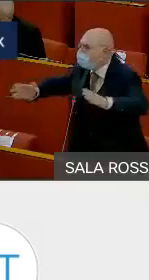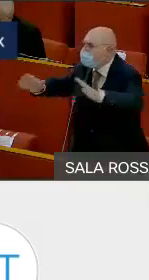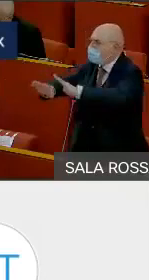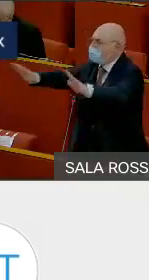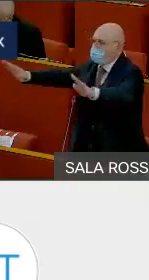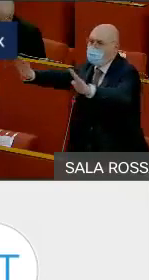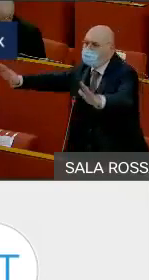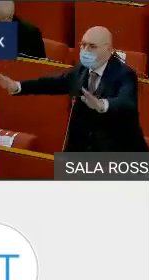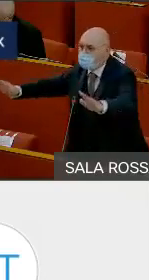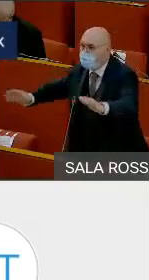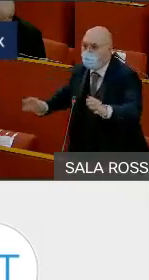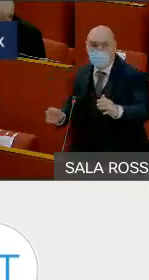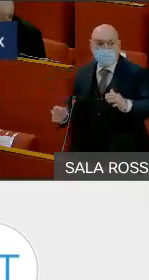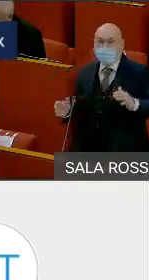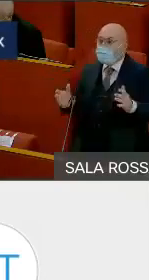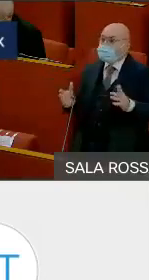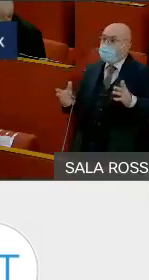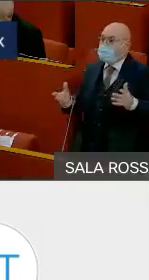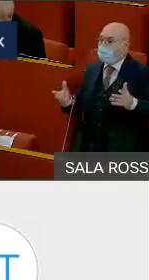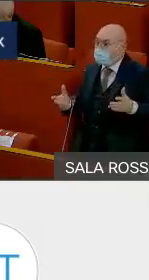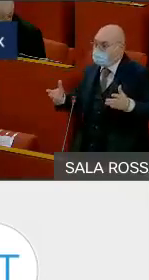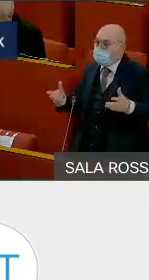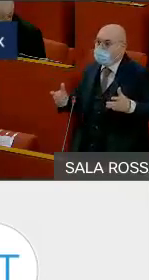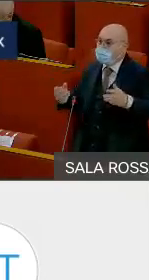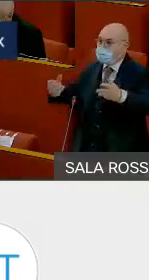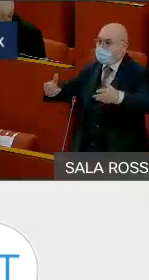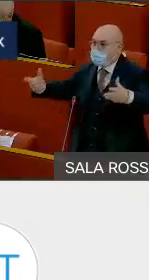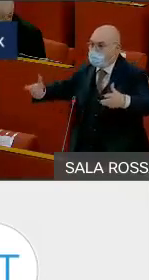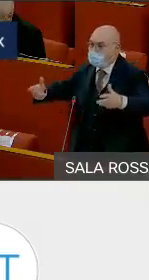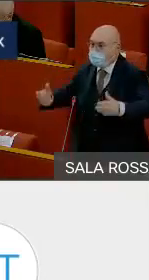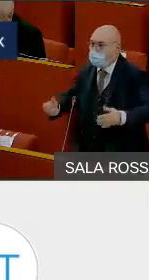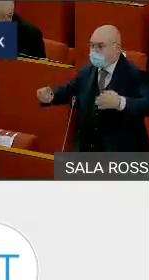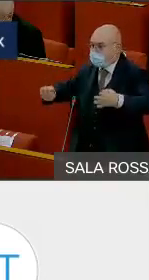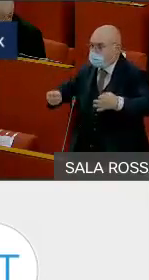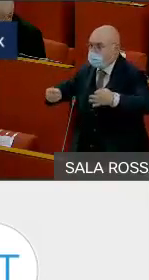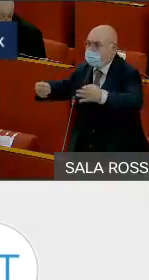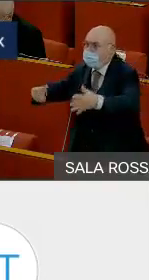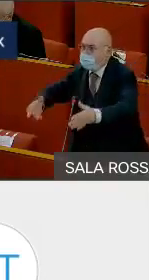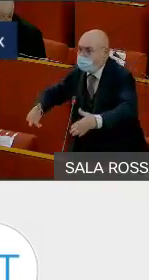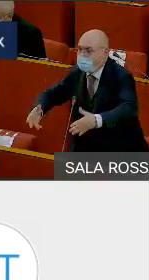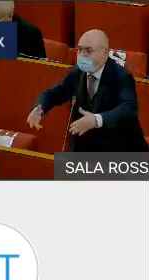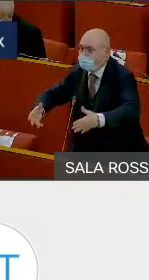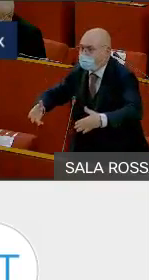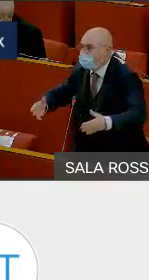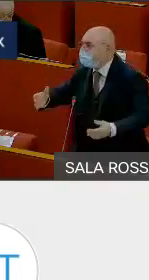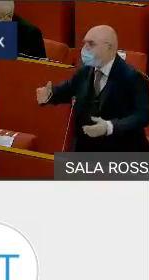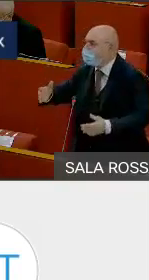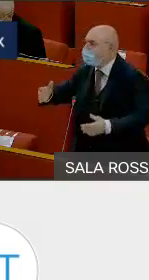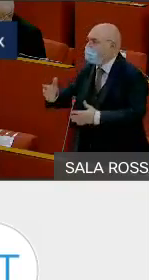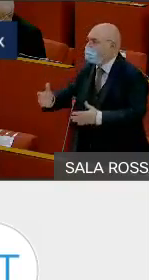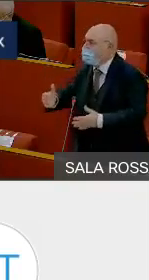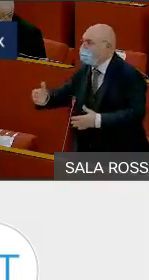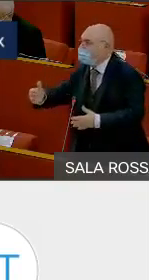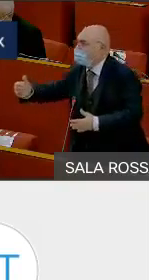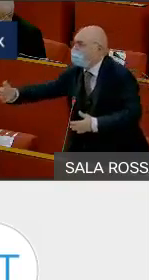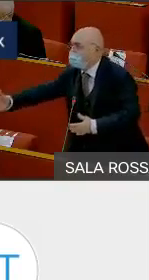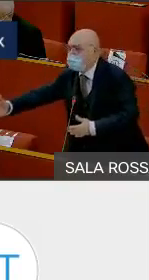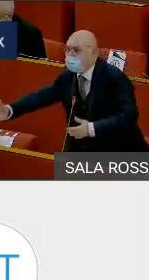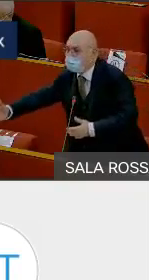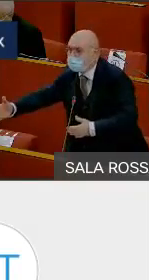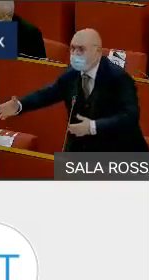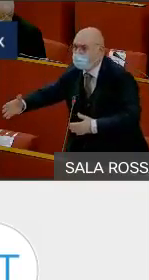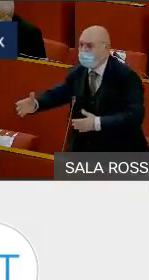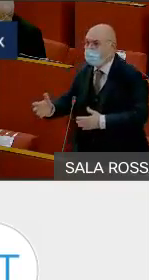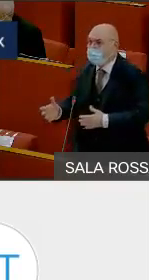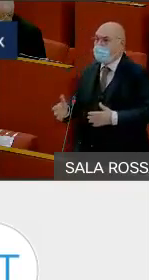ditta ha fatto il lavoro ma se non avesse avuto e signor paolo mantovani il terreno confinante con la strada pubblica e la frana fosse andata nel